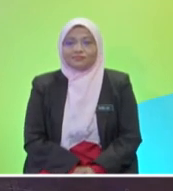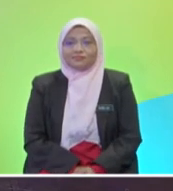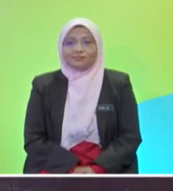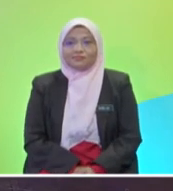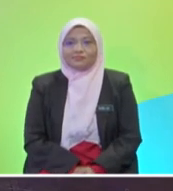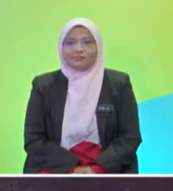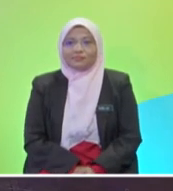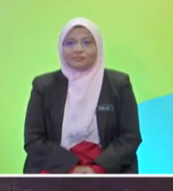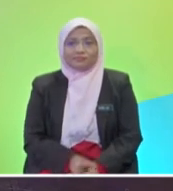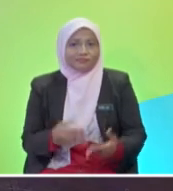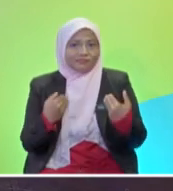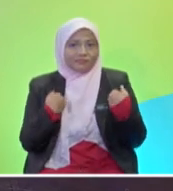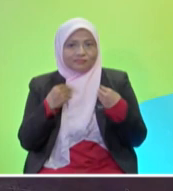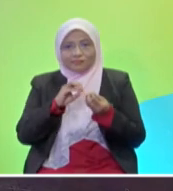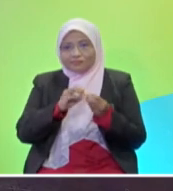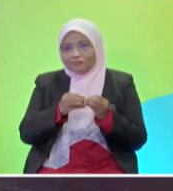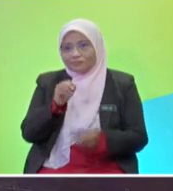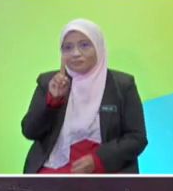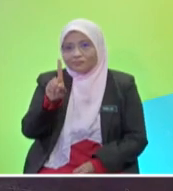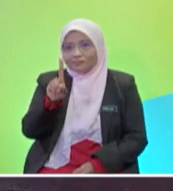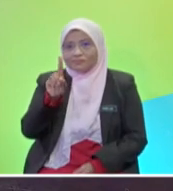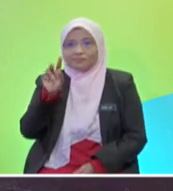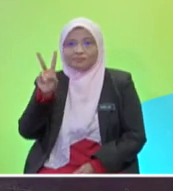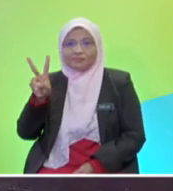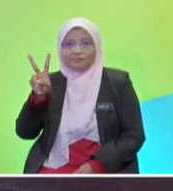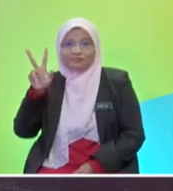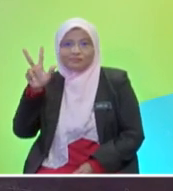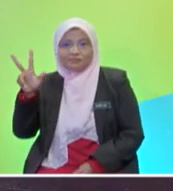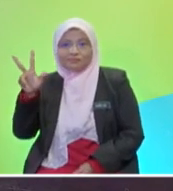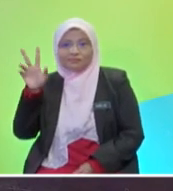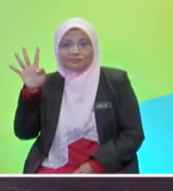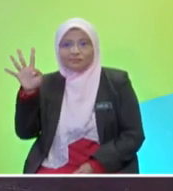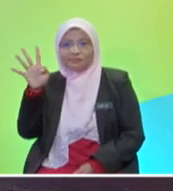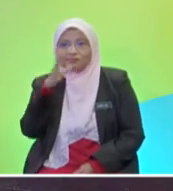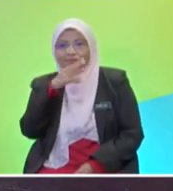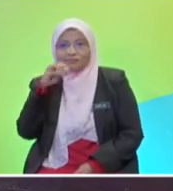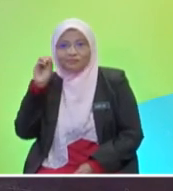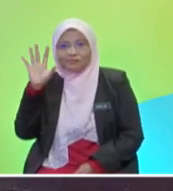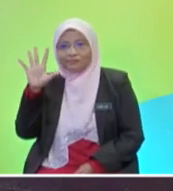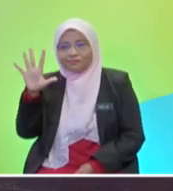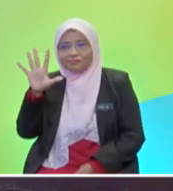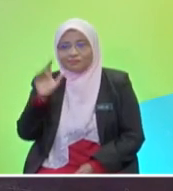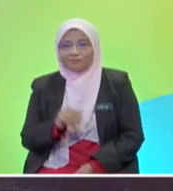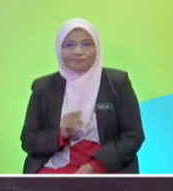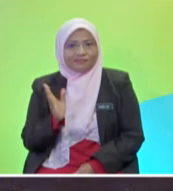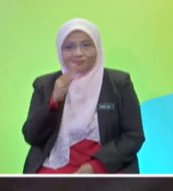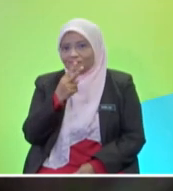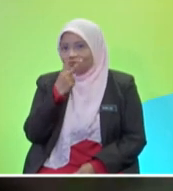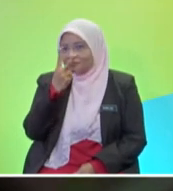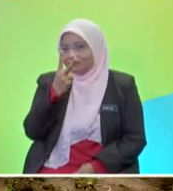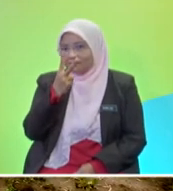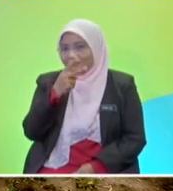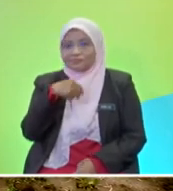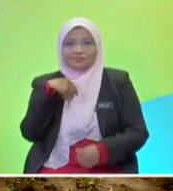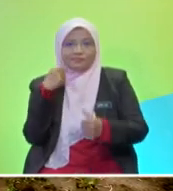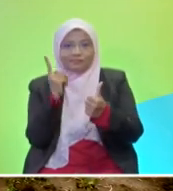Ada nombor 1, 2, 3, 4 dan 5. Mari kita pergi satu per satu Mira. Okey nombor